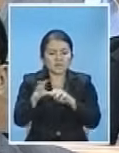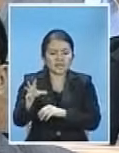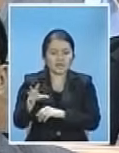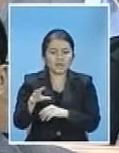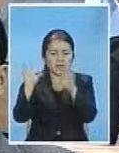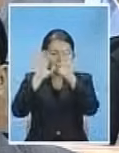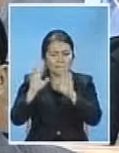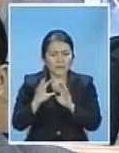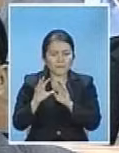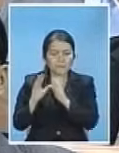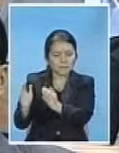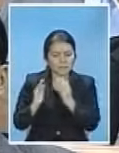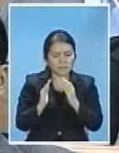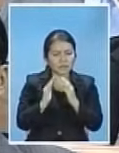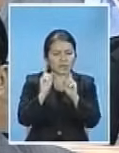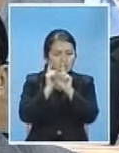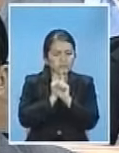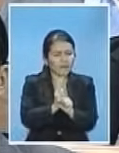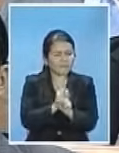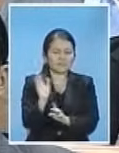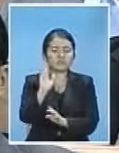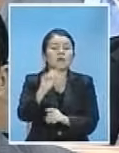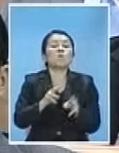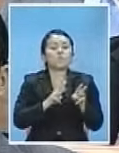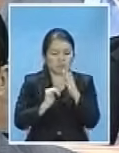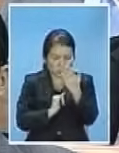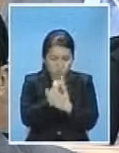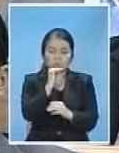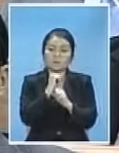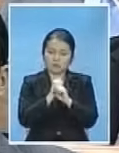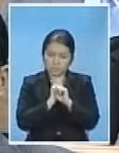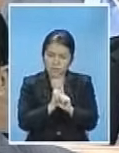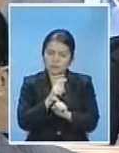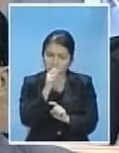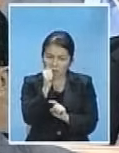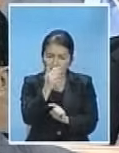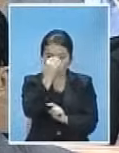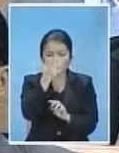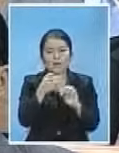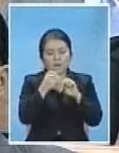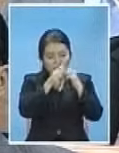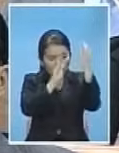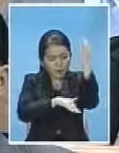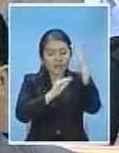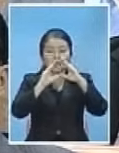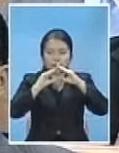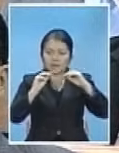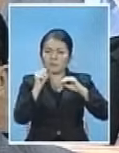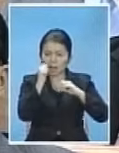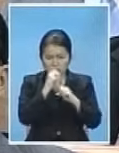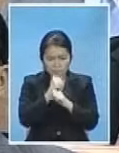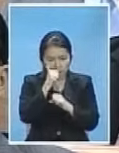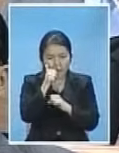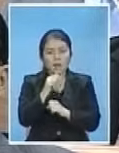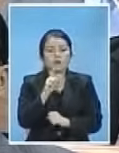ฐบาลก่อนรัฐบาลอื่นอะไรที่เป็นสิ่งถูกต้องมันก็ต้องทำไปเพราะเหตุในจังหวัดชายแดนภาคใต้ที่มันสงบลงมาได้ในระยะหนึ่งนั้น